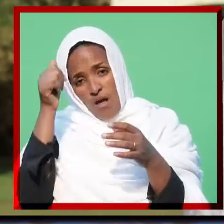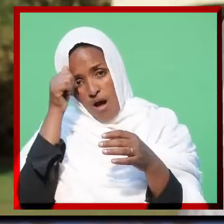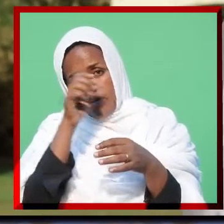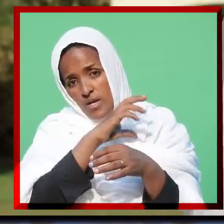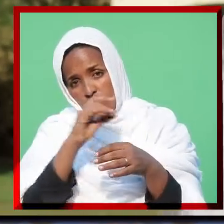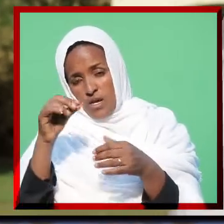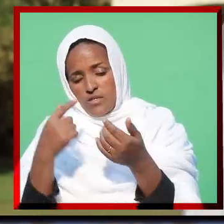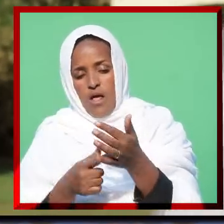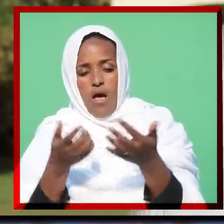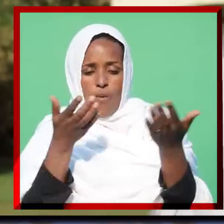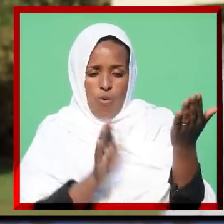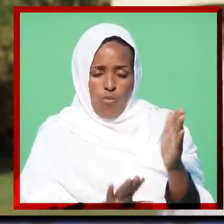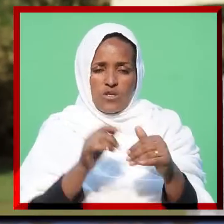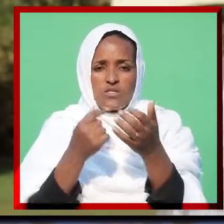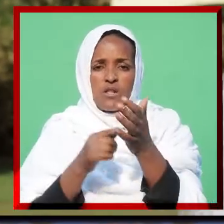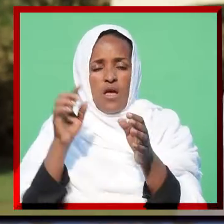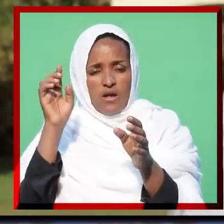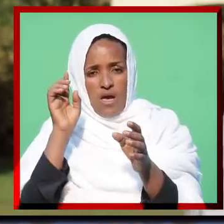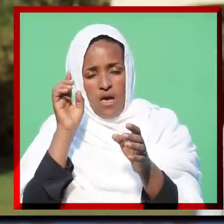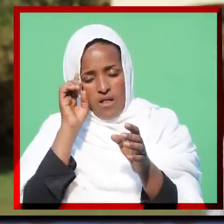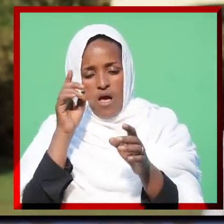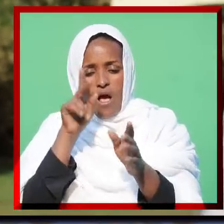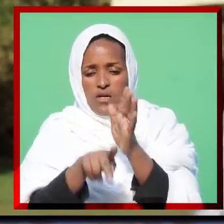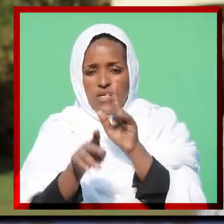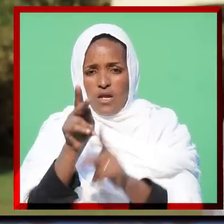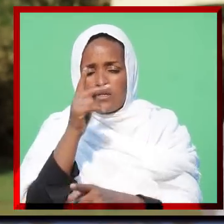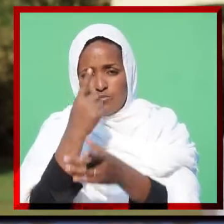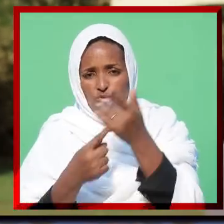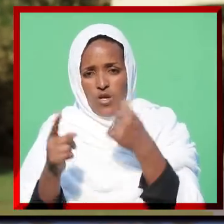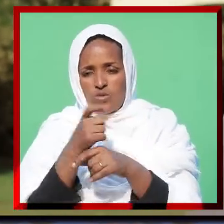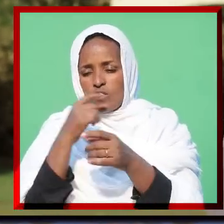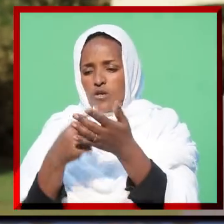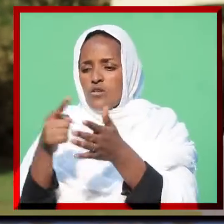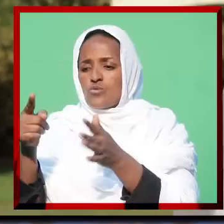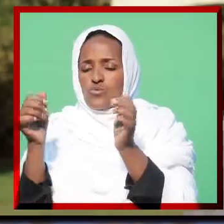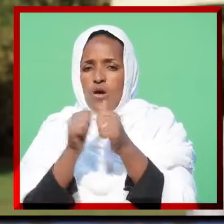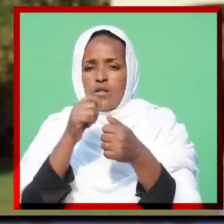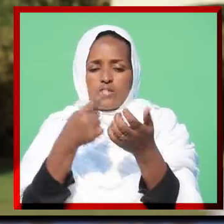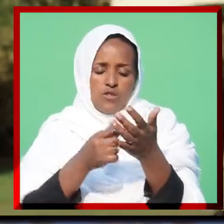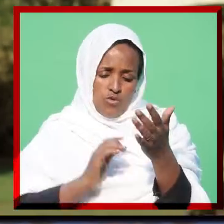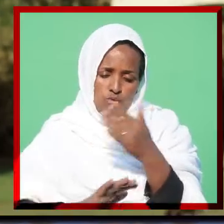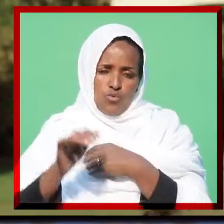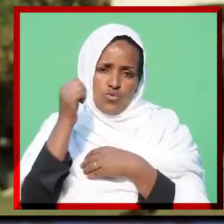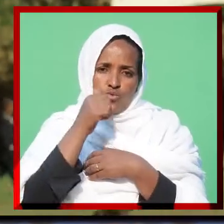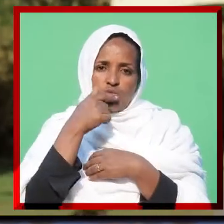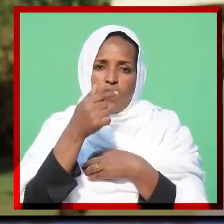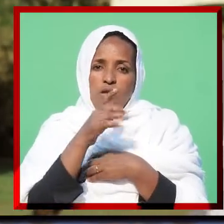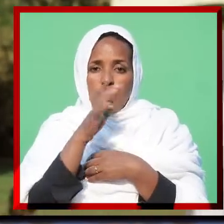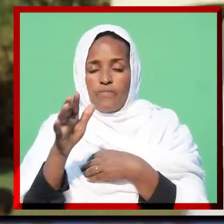አቤልና አሟሟትና ስለ ቃየል አቤልን አገዳደል ብቻ ሳይሆን ከእነርሱ ጋር ስለተወለዱ ሴቶችም